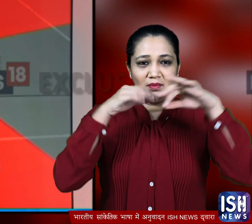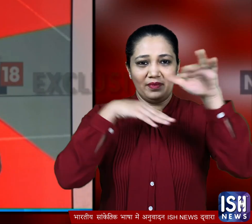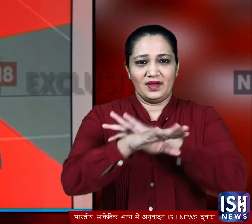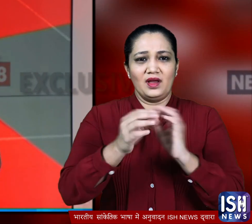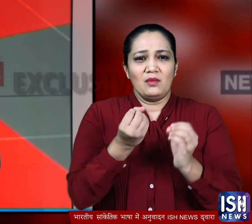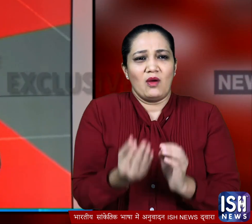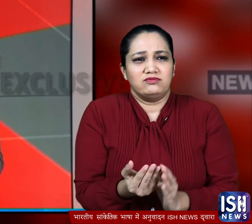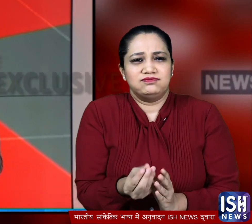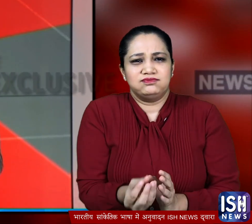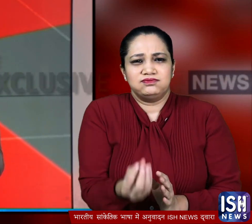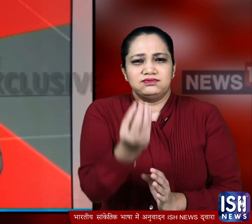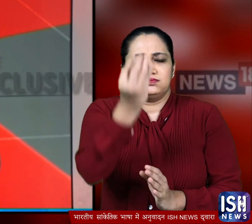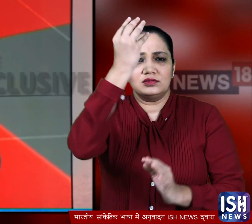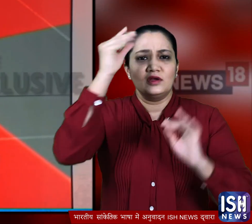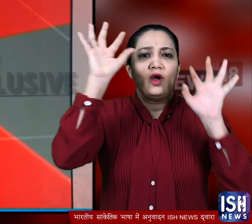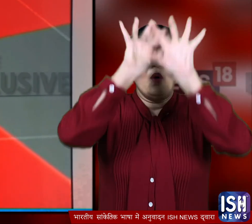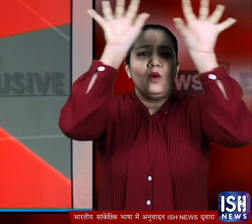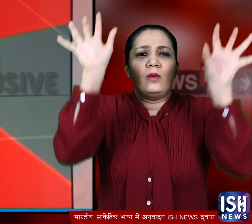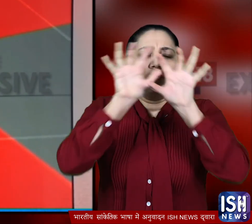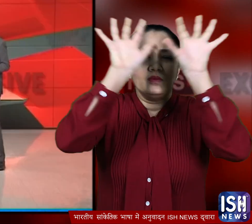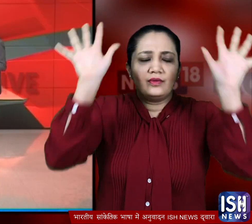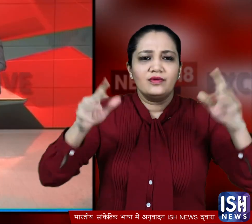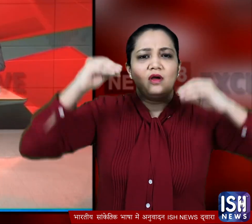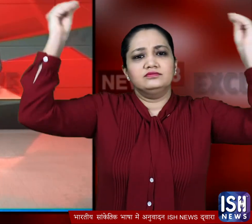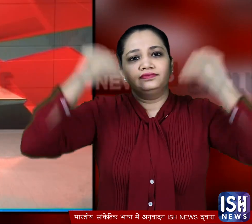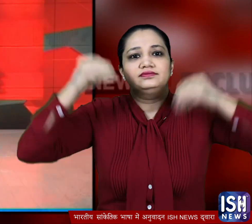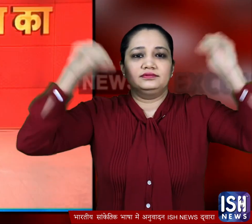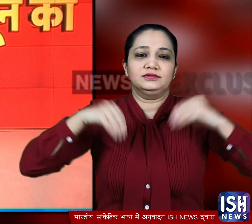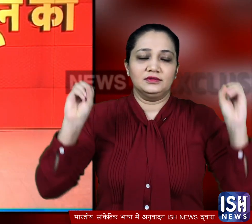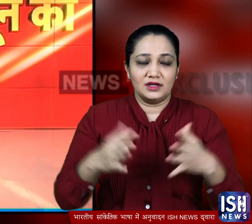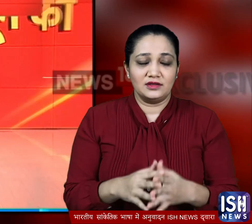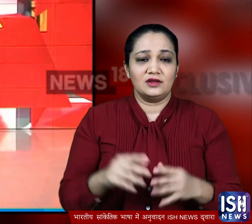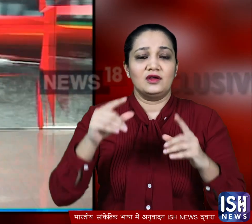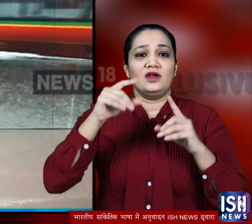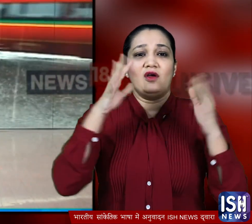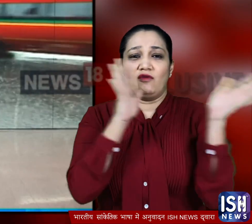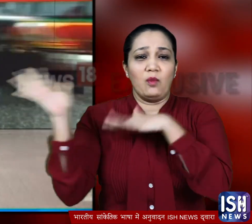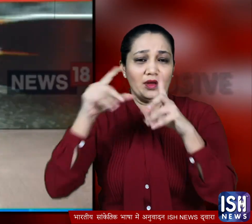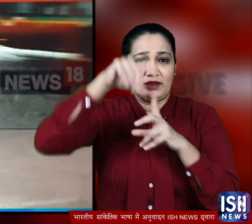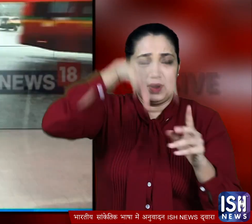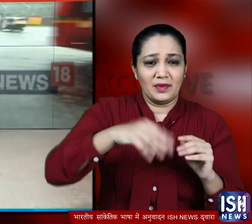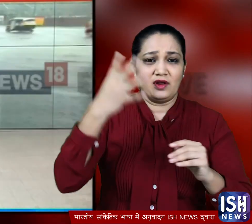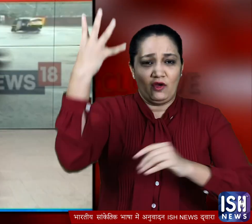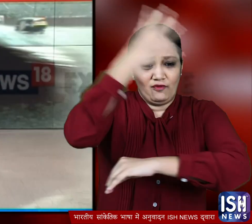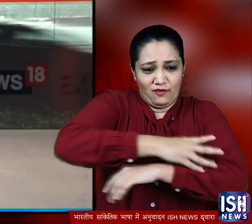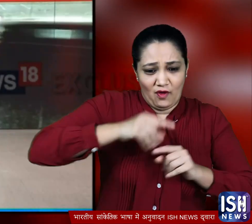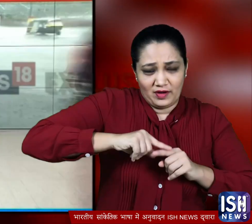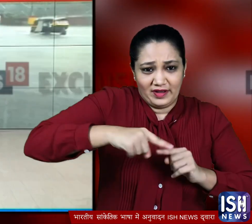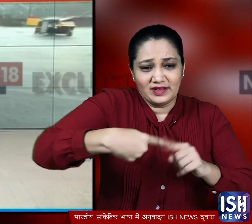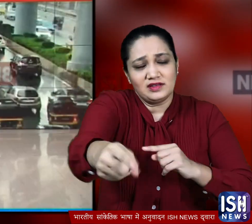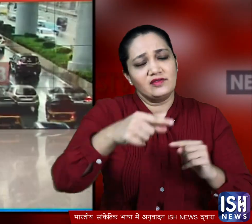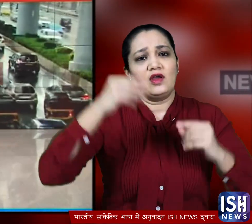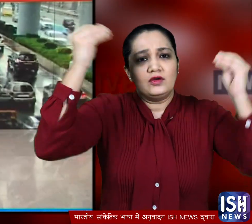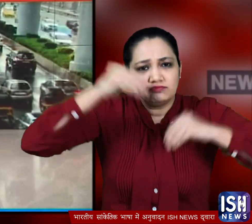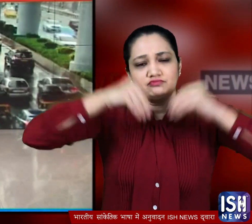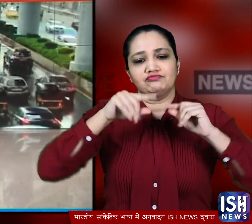मुंबई में दिन चढ़ते ही बादलों ने डेरा डाल दिया और तेज बारिश शुरू हो गई। मौसम विभाग का अनुमान है कि आने वाले 4 दिन मुंबई में